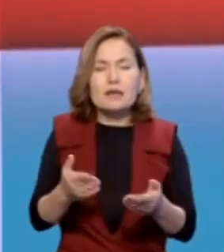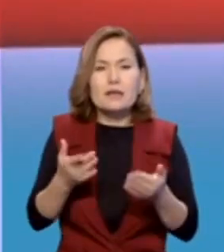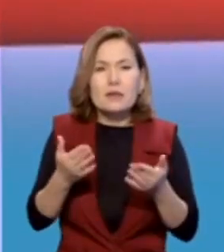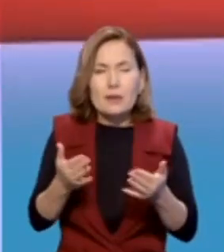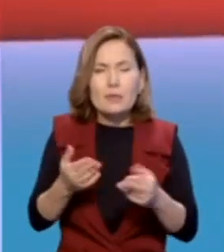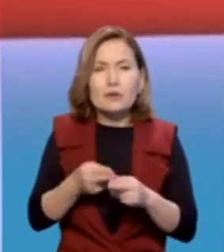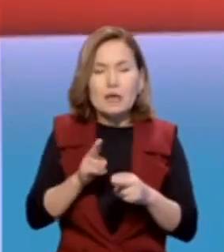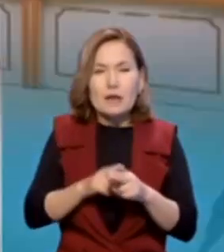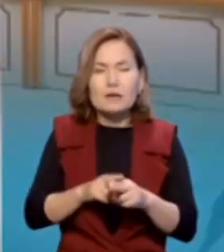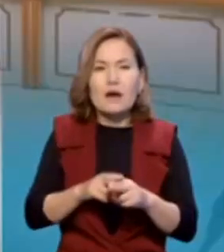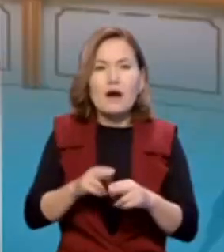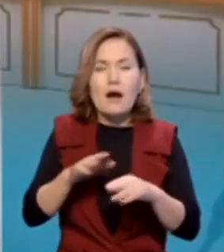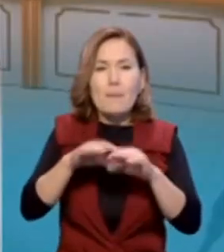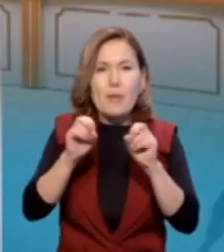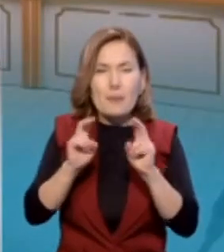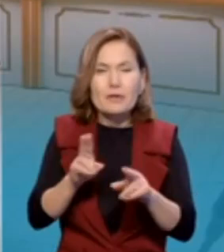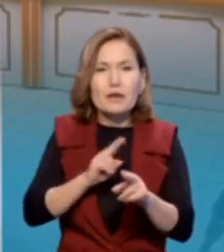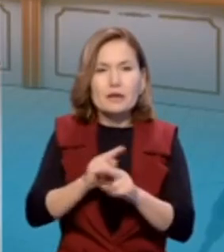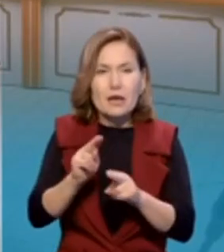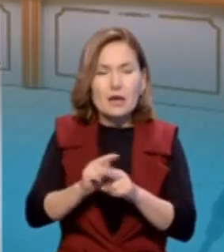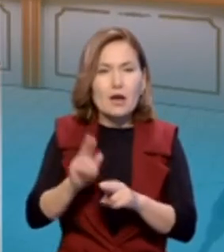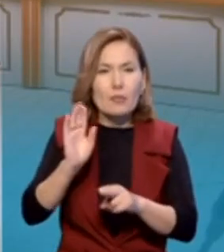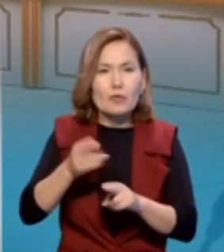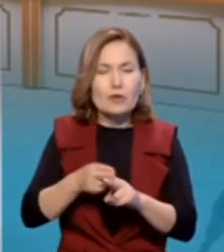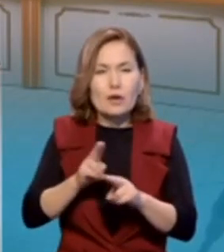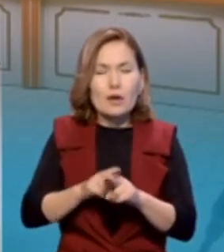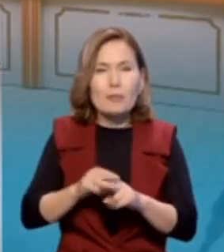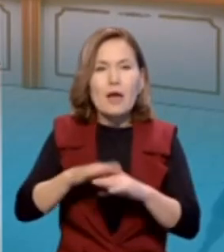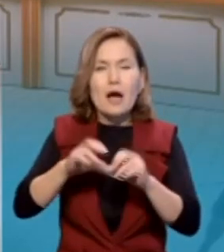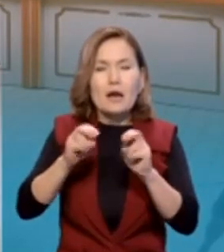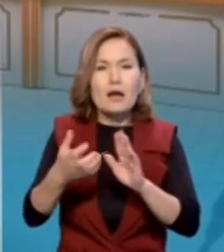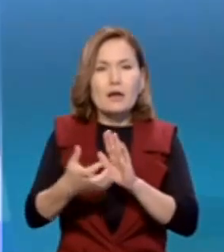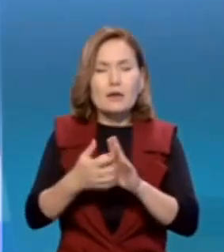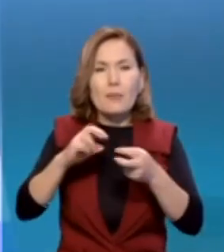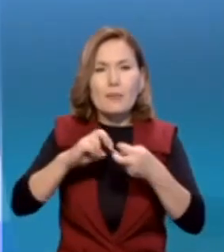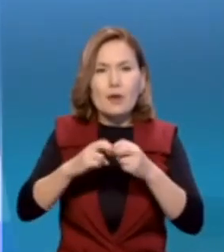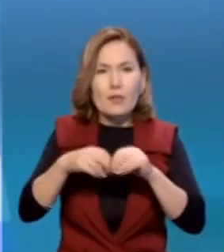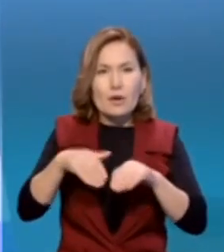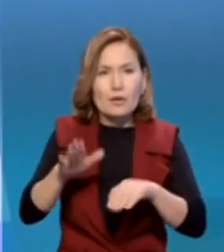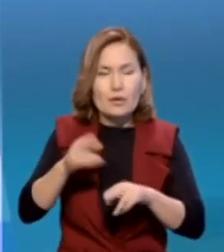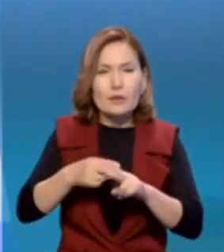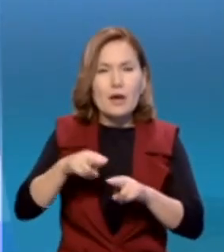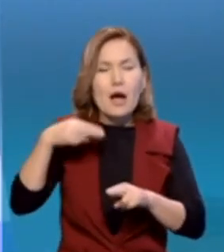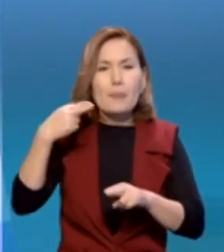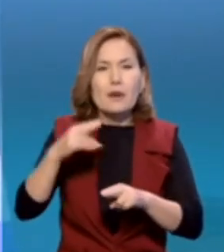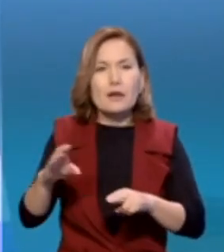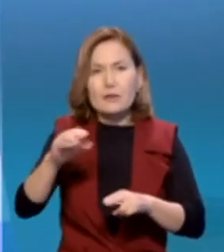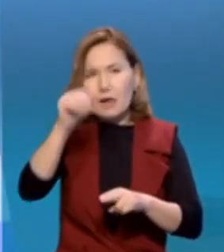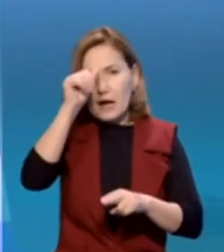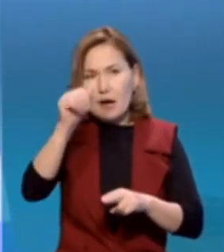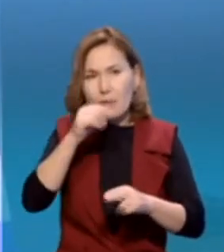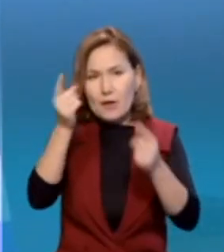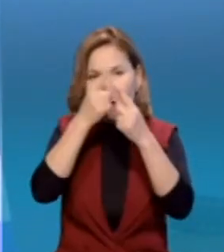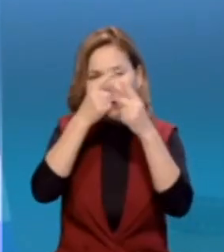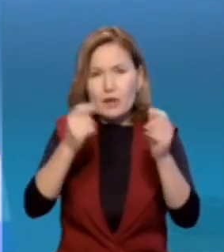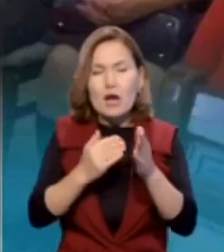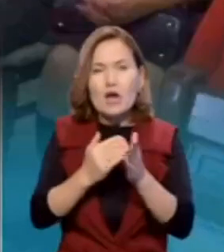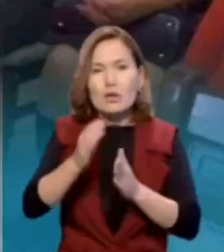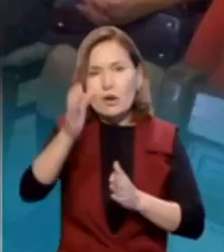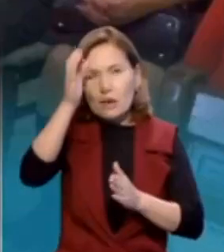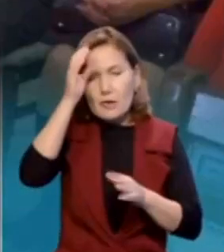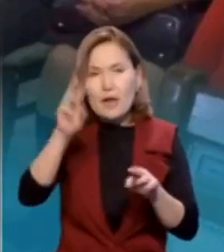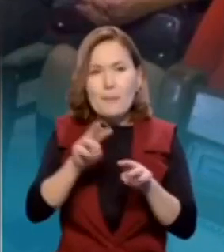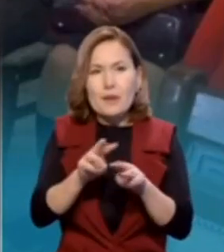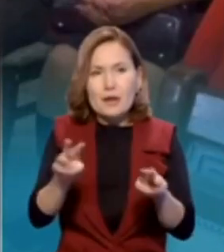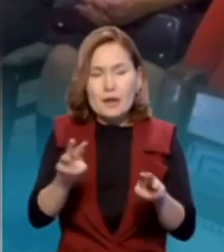мүмкіндік береді. Оған қоса білікті кадрлардың тапшылығын азайтуға септігін тигізеді. Президент 42-тегі жолдауда жоғарғы ғылым министрлігі